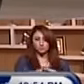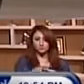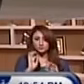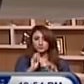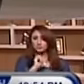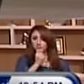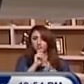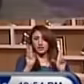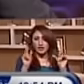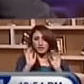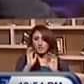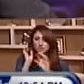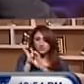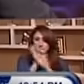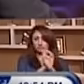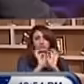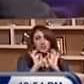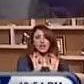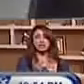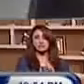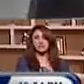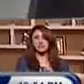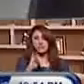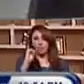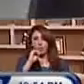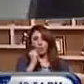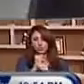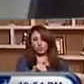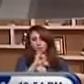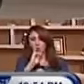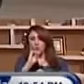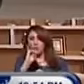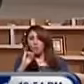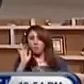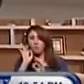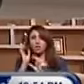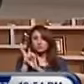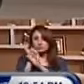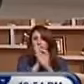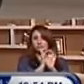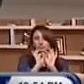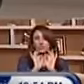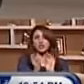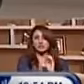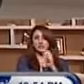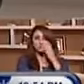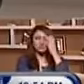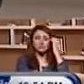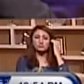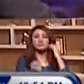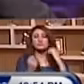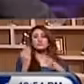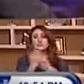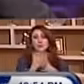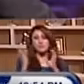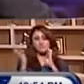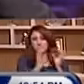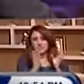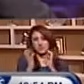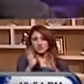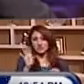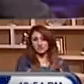تخصصه في وزارته يقول لك ليه الاعلام؟ لا لا لا، هل الوزارات دي بتدفع ثمن معين نتيجه الخلاف السياسي اللي موجود؟